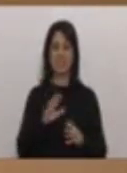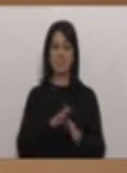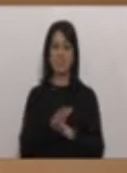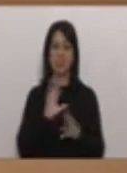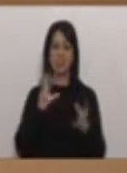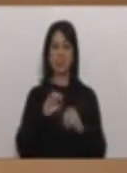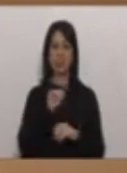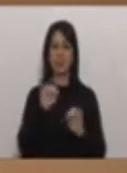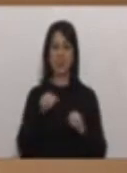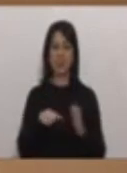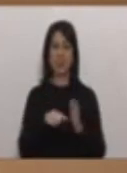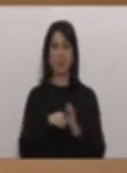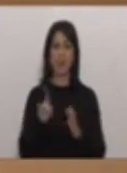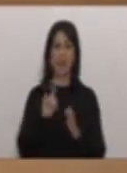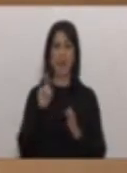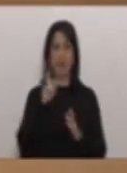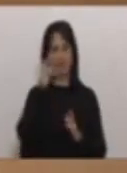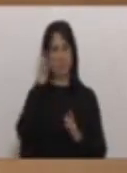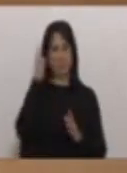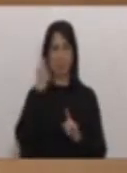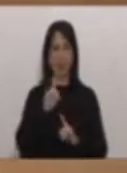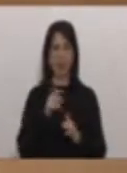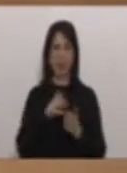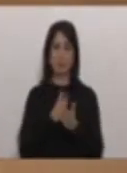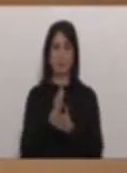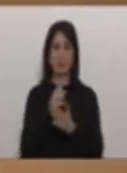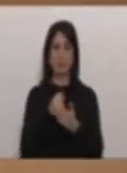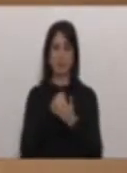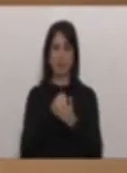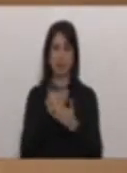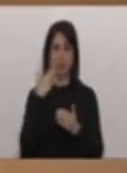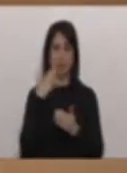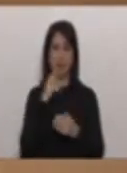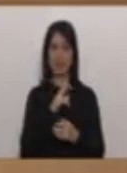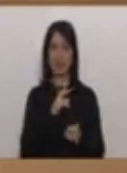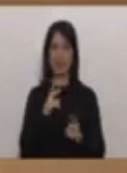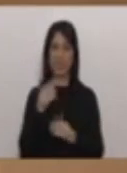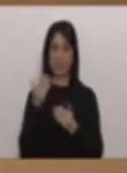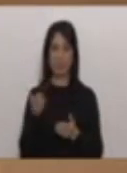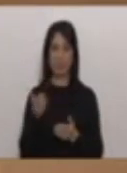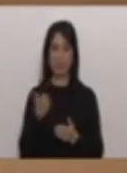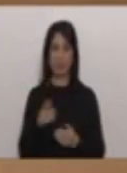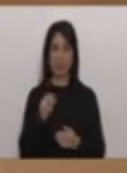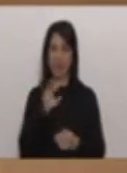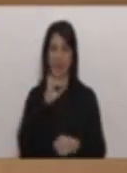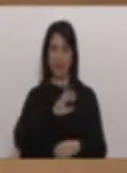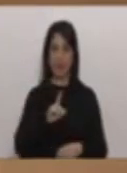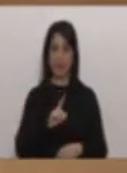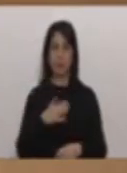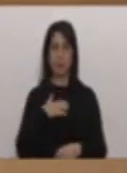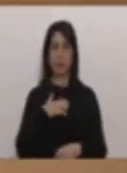ყველა საშუალებაა ის რაღაც ეფემერული ბიზნის მისაღწევად გამართლებული ვიღაც ვიღაცებისთვის არ გამოდგება და